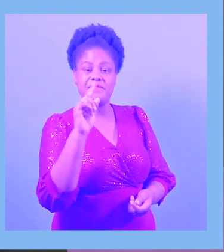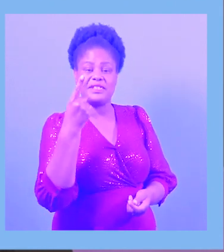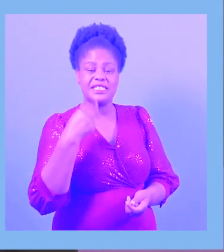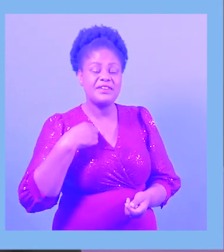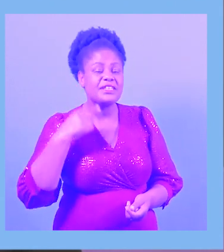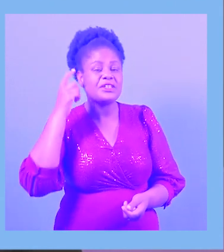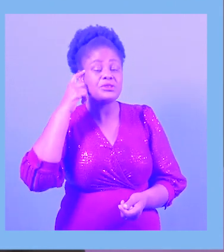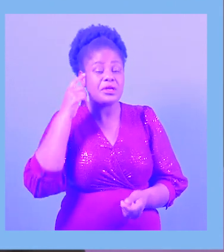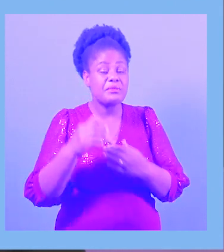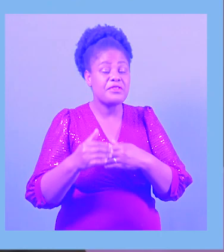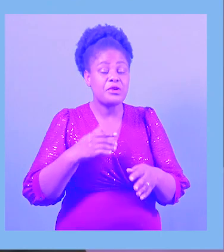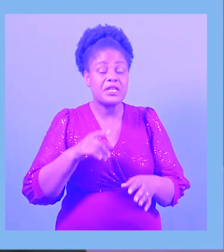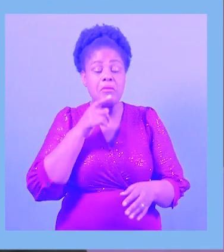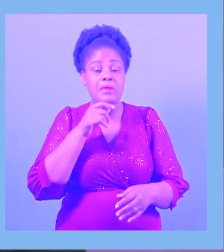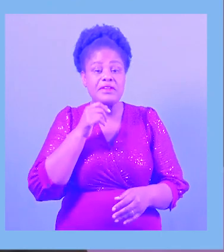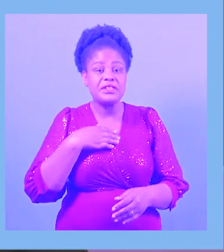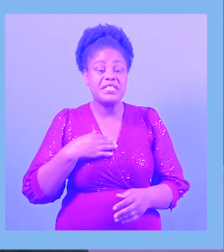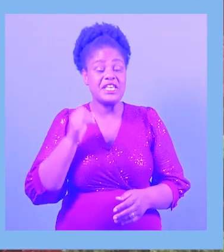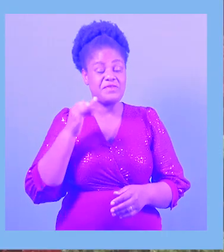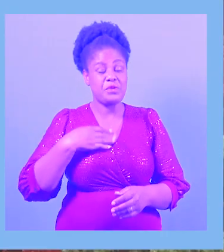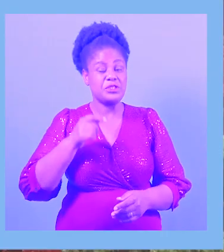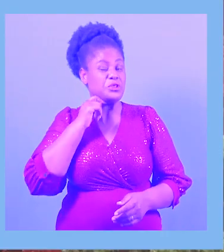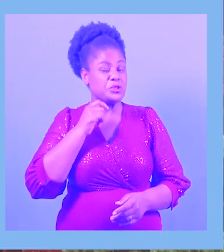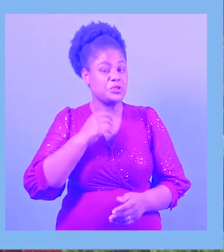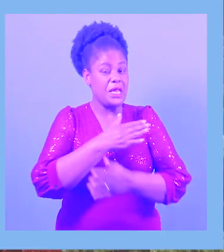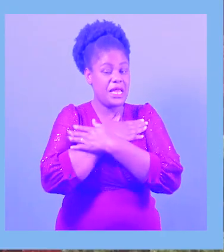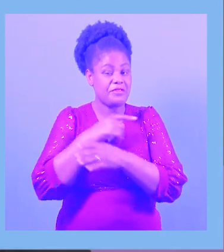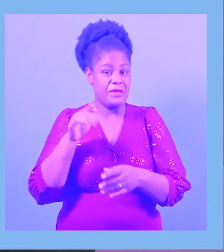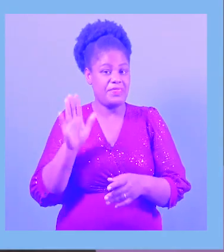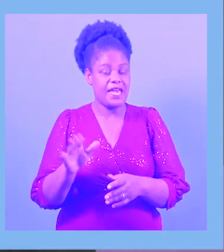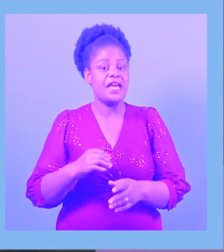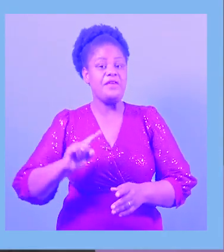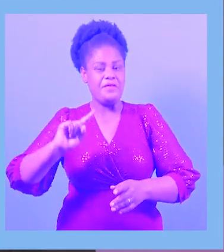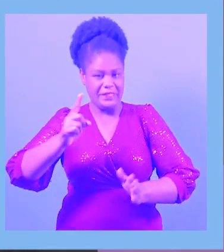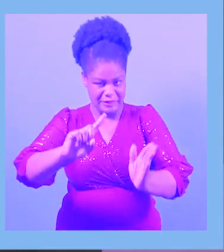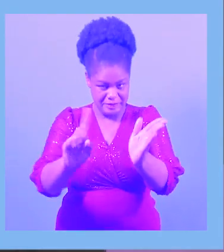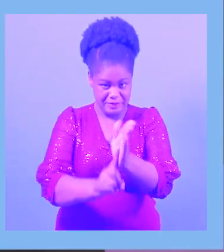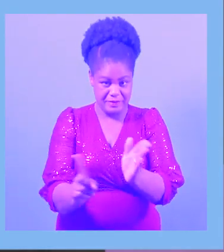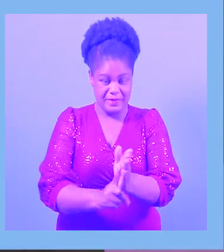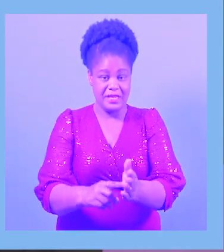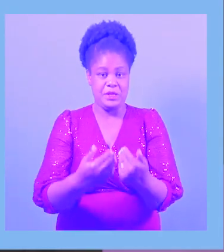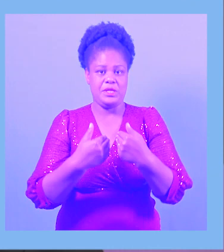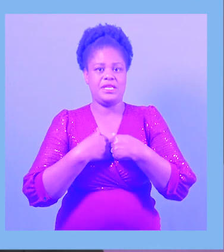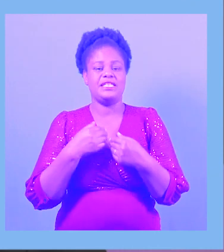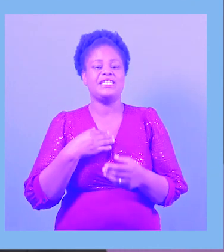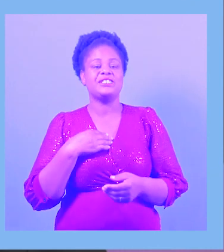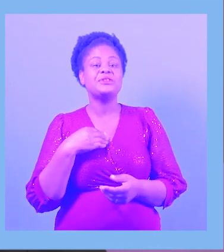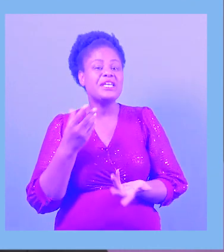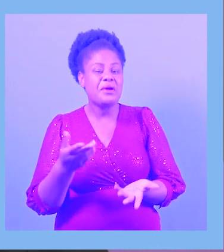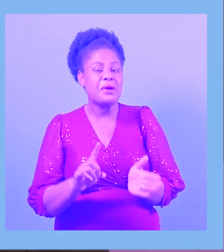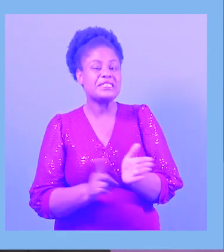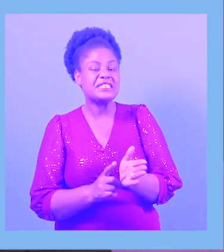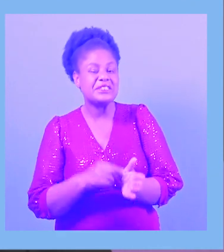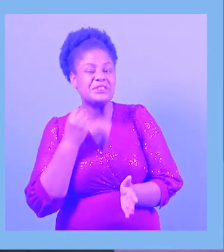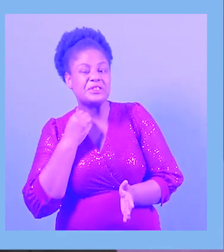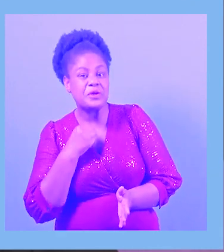chikari chebonde rako tisati tapinda tose muwanano. Zvakuzopamhidzira zvichienda panguva paye. Kana vanhu muchinge matamba manyadzidzana